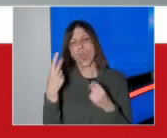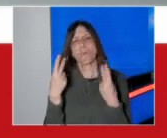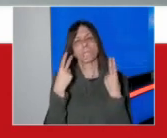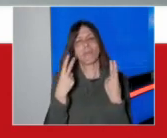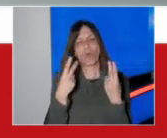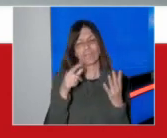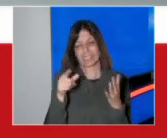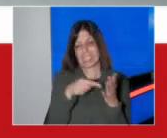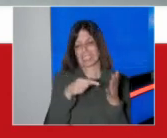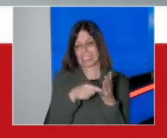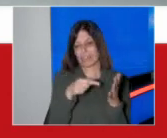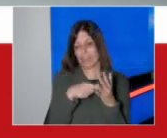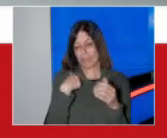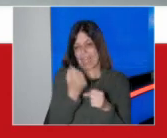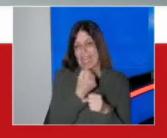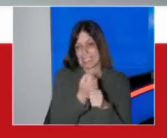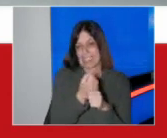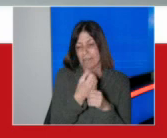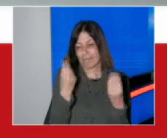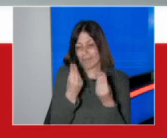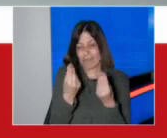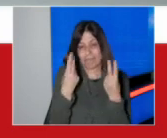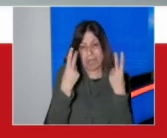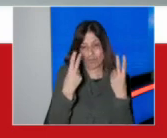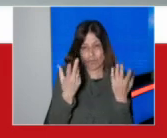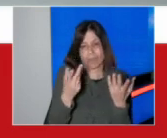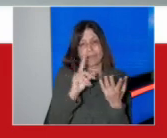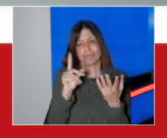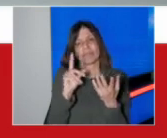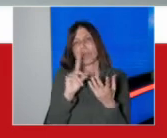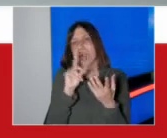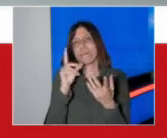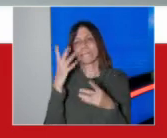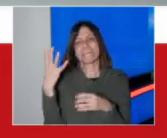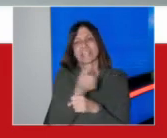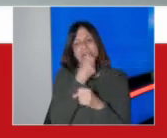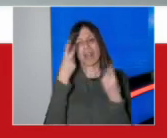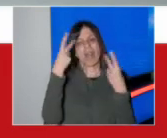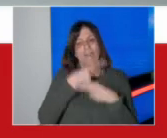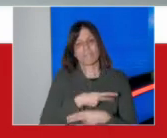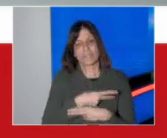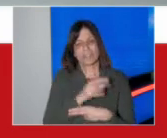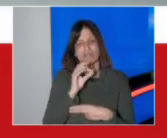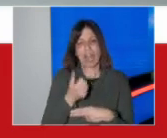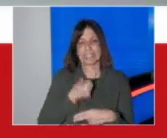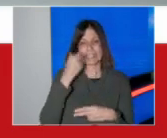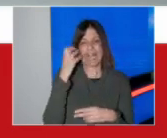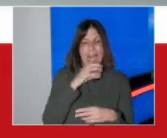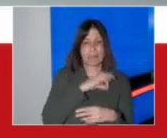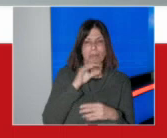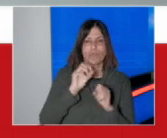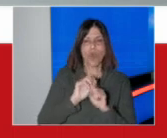מה שגורם שכשמתעסקים במהות, מהות, אף אחד לא מצליח להבין. עכשיו מבחינתו של השר ליברמן, הוא הוציא